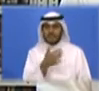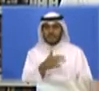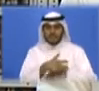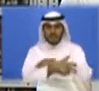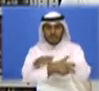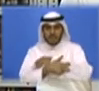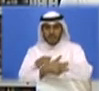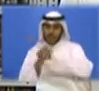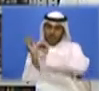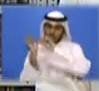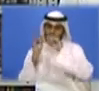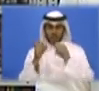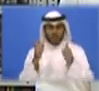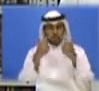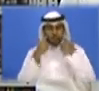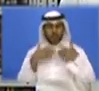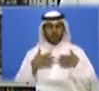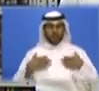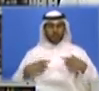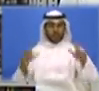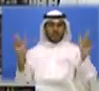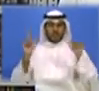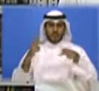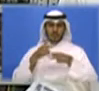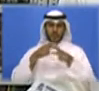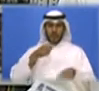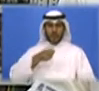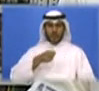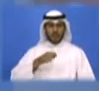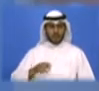والخيرية. ناصر الهاجري، تلفزيون دولة الكويت.